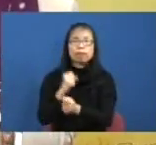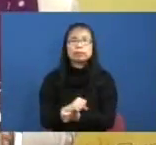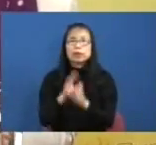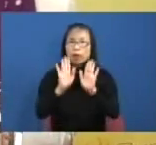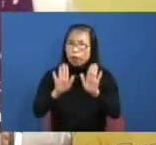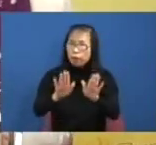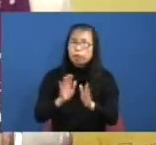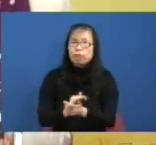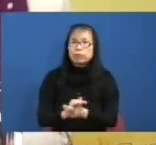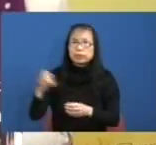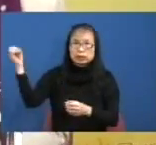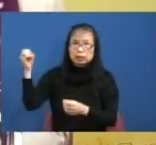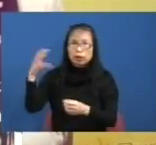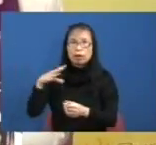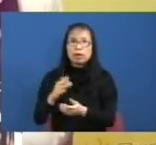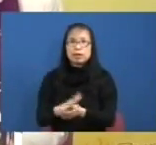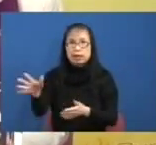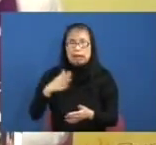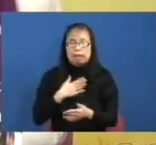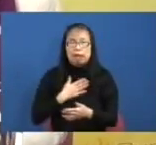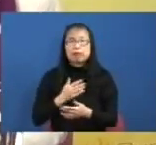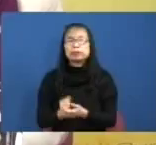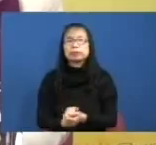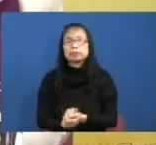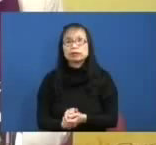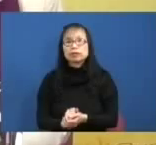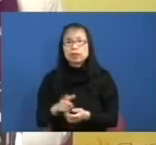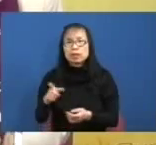啦。咁其實唔怕一萬，只怕萬一咯。咁我哋